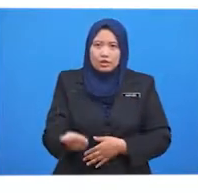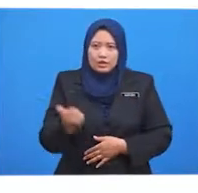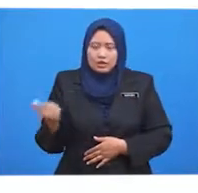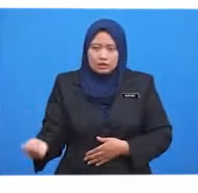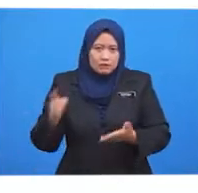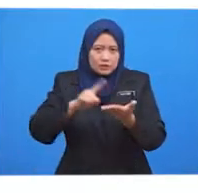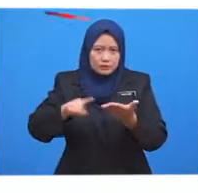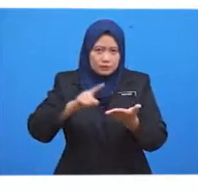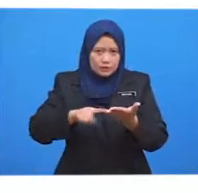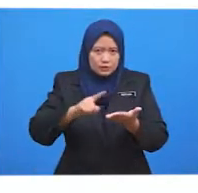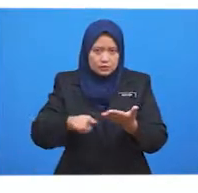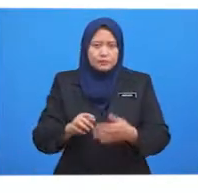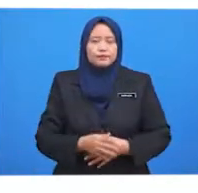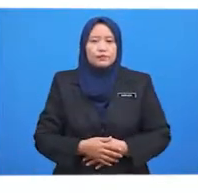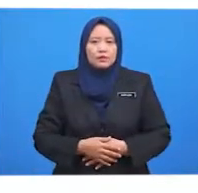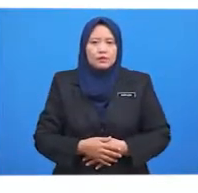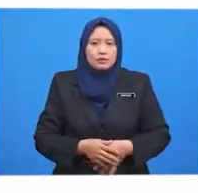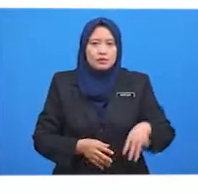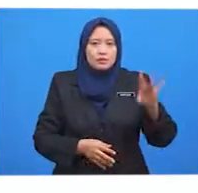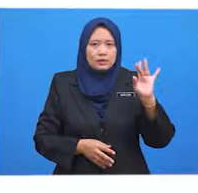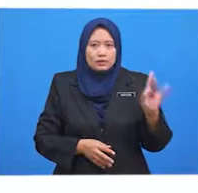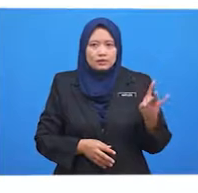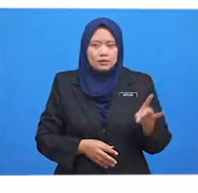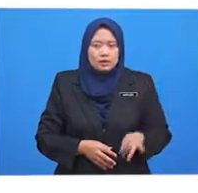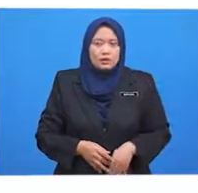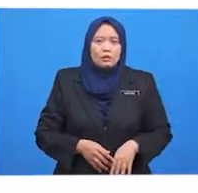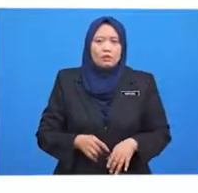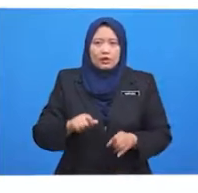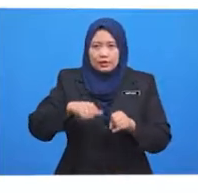8. Elakkan menggunakan alat-alat yang rosak.